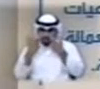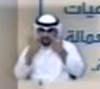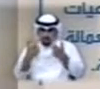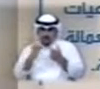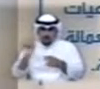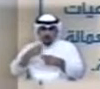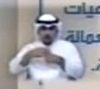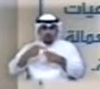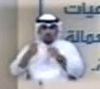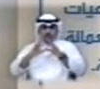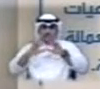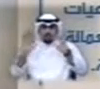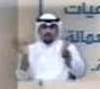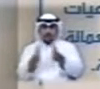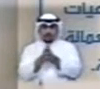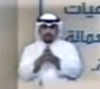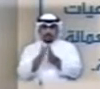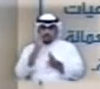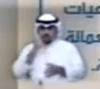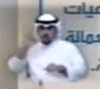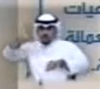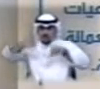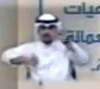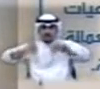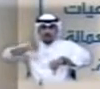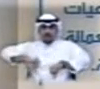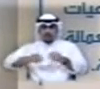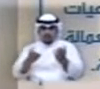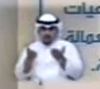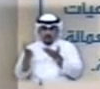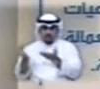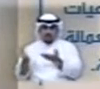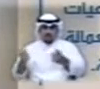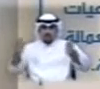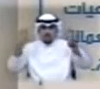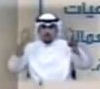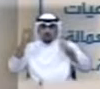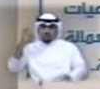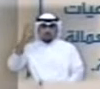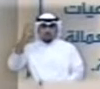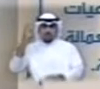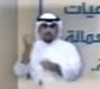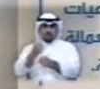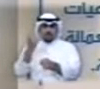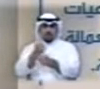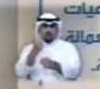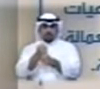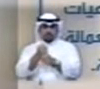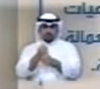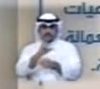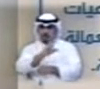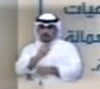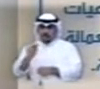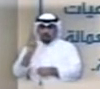والتفاصيل المتعلقة بهذا الموضوع والخسائر المترتبة على هذا الإضراب، بالإضافة إلى الأضرار الأخرى المباشرة